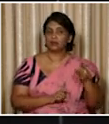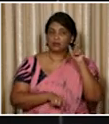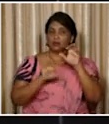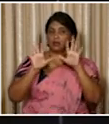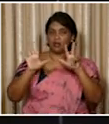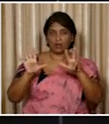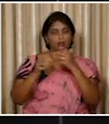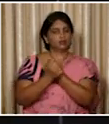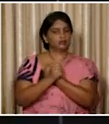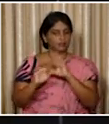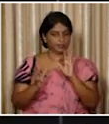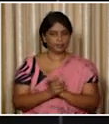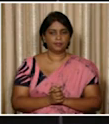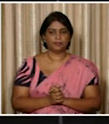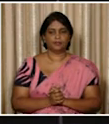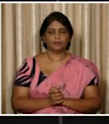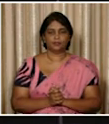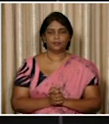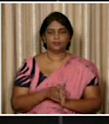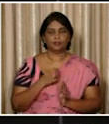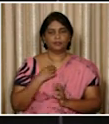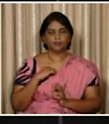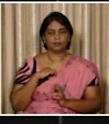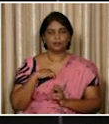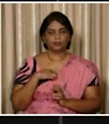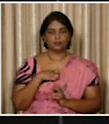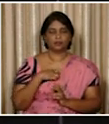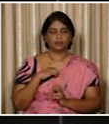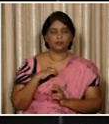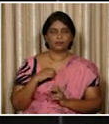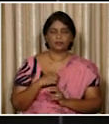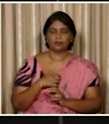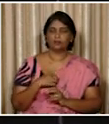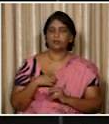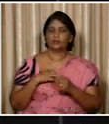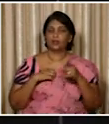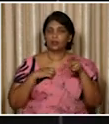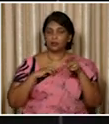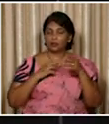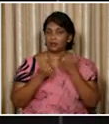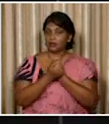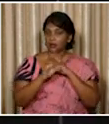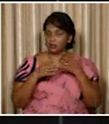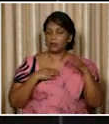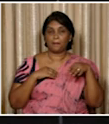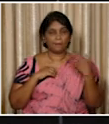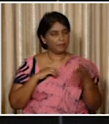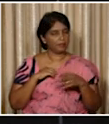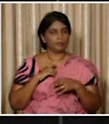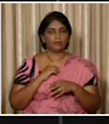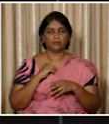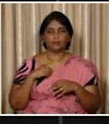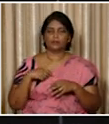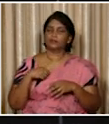செய்யப்பட்ட 8 பேர் வவுனியா நீதிமன்றத்தால் விடுதலை செய்யப்பட்டிருந்த பிற்பாடு இதற்கு வடக்கு எமது உரிமை எனும் பெயரில் உள்ள சிங்கள